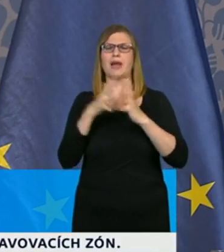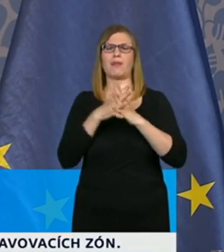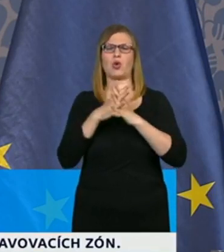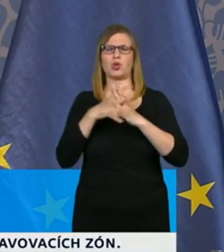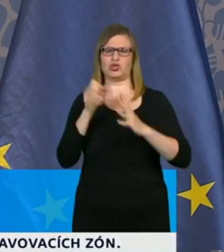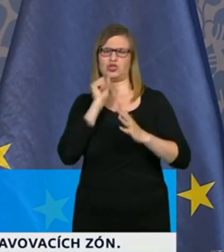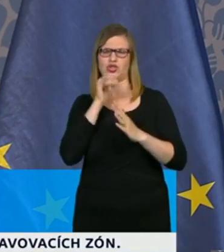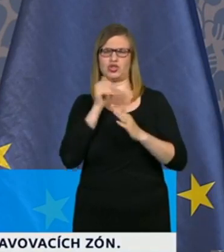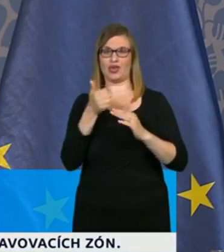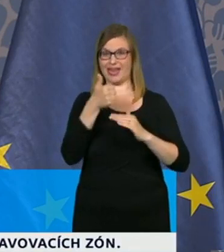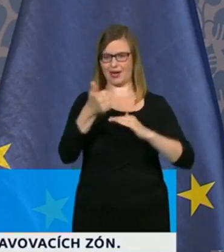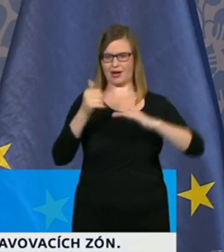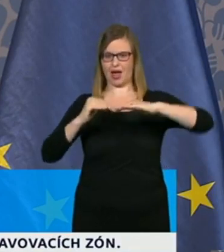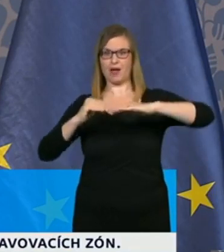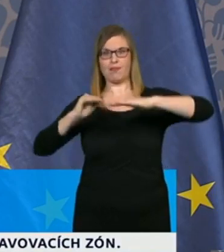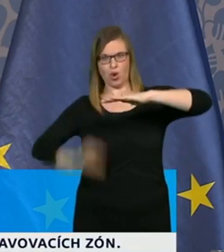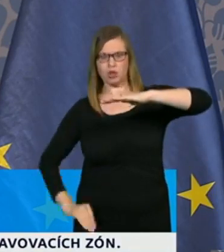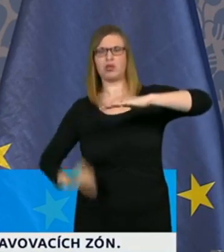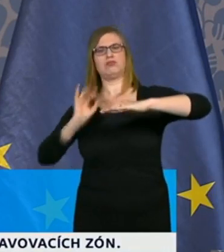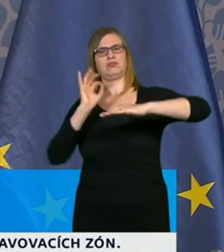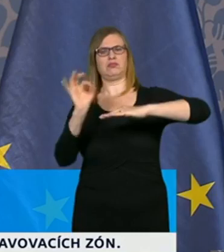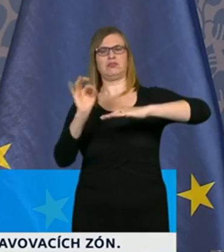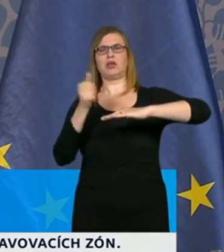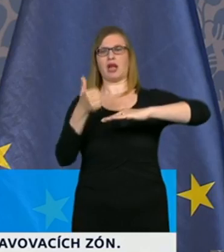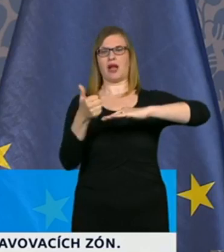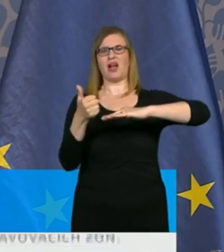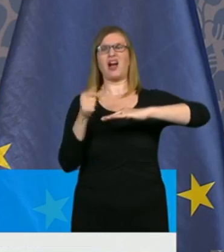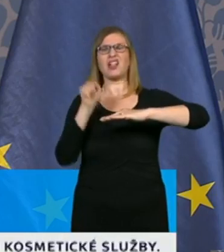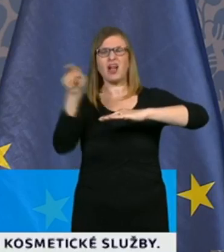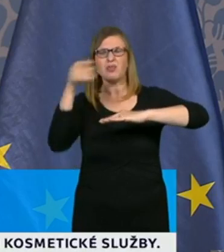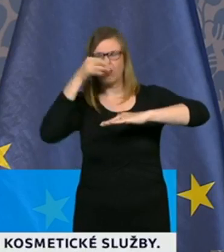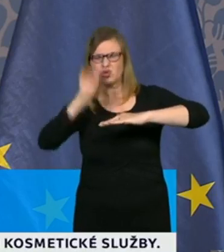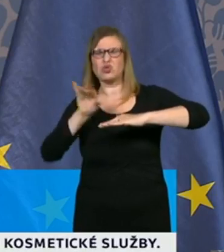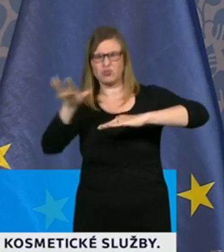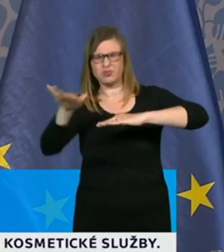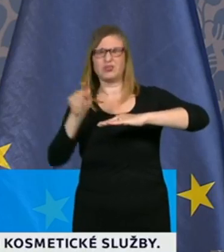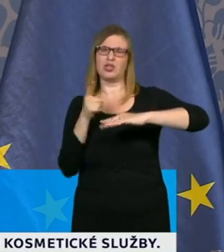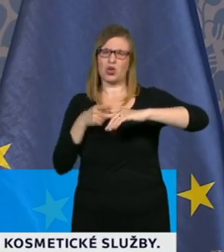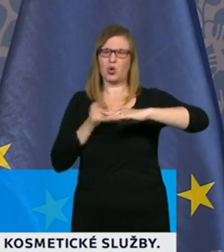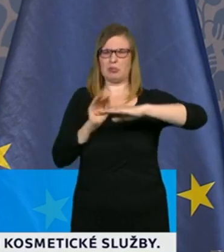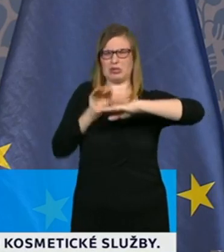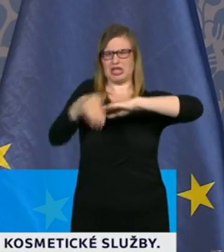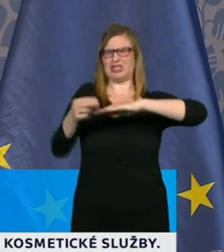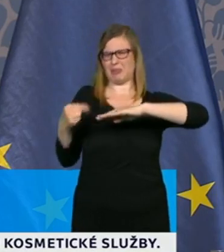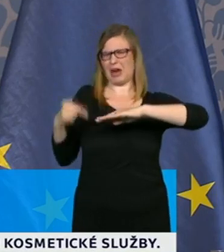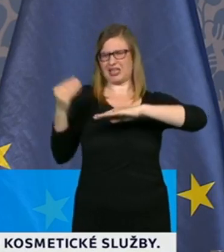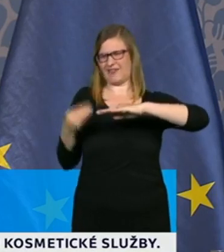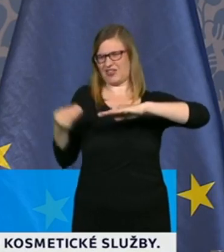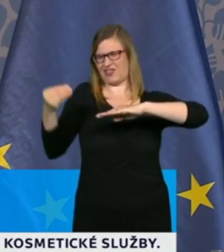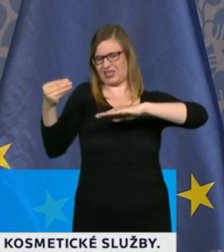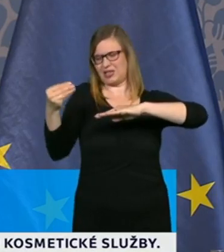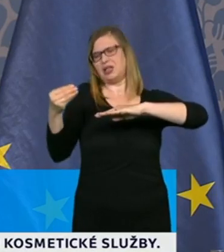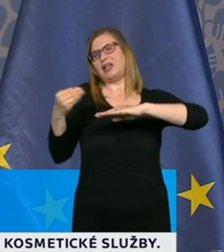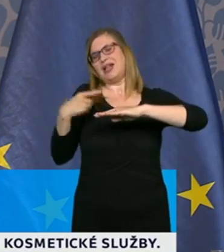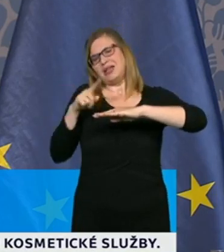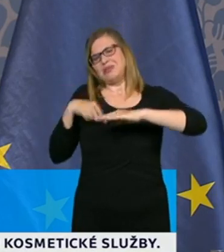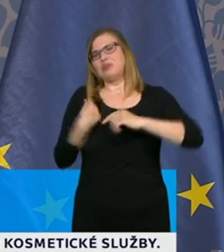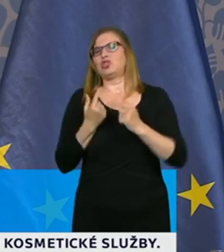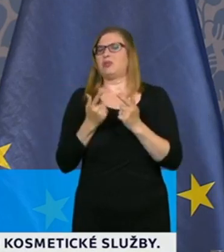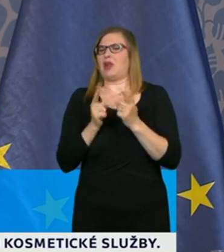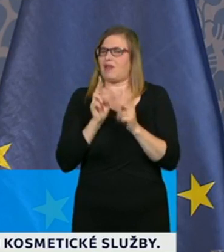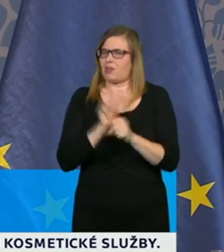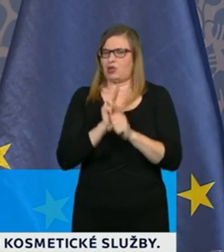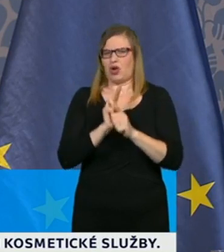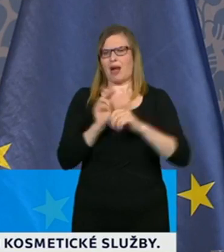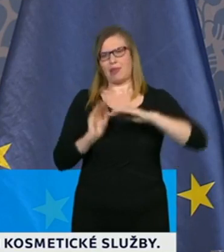k výrazné změně toho parametru, tak je logické, že reagovat musíme a Německo k tomu také přistupuje tak, že některá